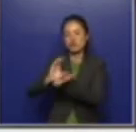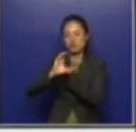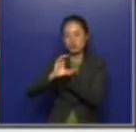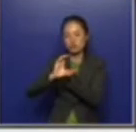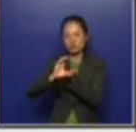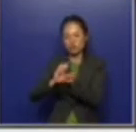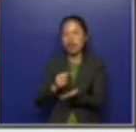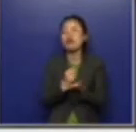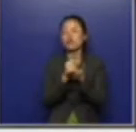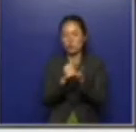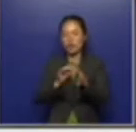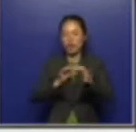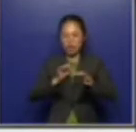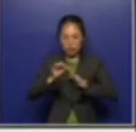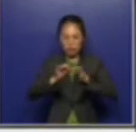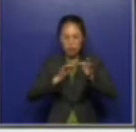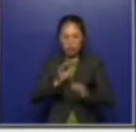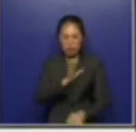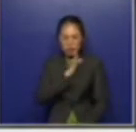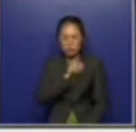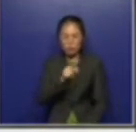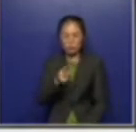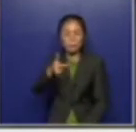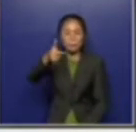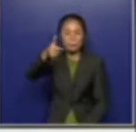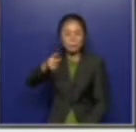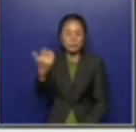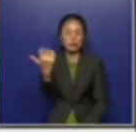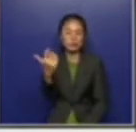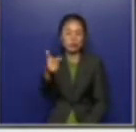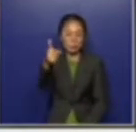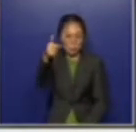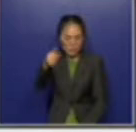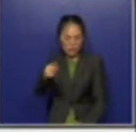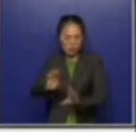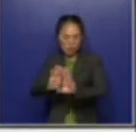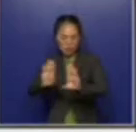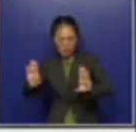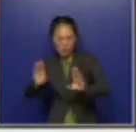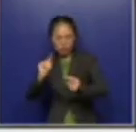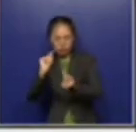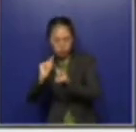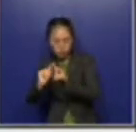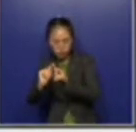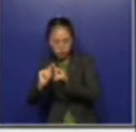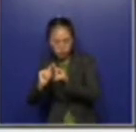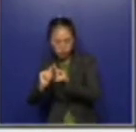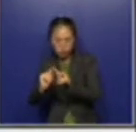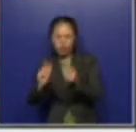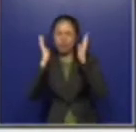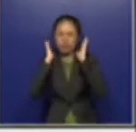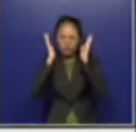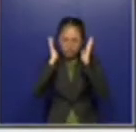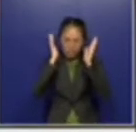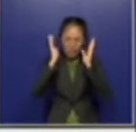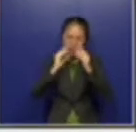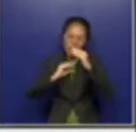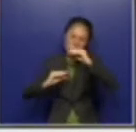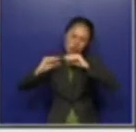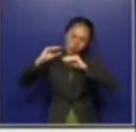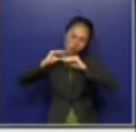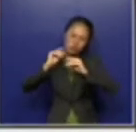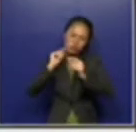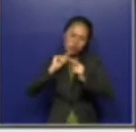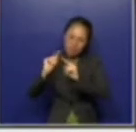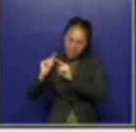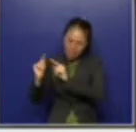าเปิดโทรทัศน์ทีไรก็เดี๋ยวเห็นสสส.โฆษณาเข้าพรรษาบ้างเดี๋ยวเห็นกองทุนใช้รถใช้ถนนบ้างเดี๋ยวเห็นกสทช.